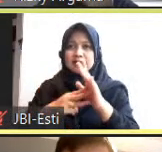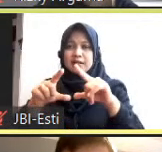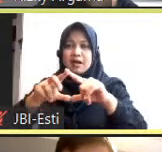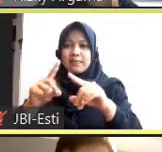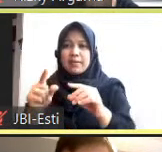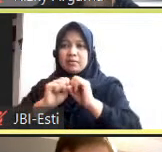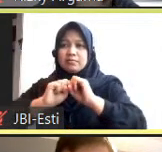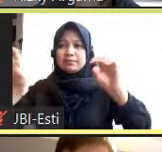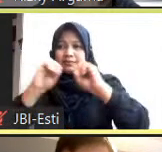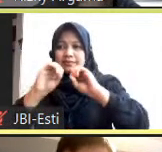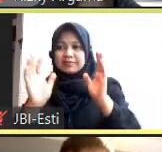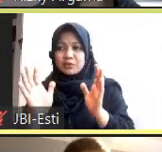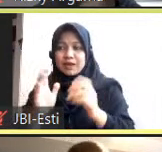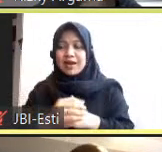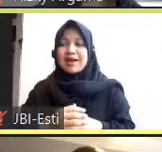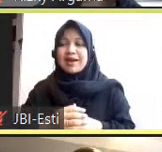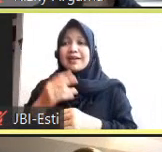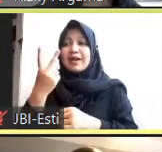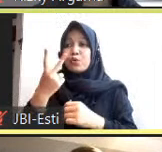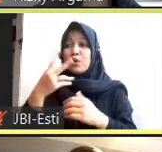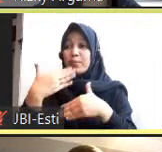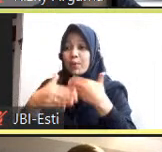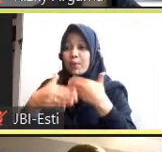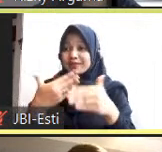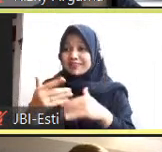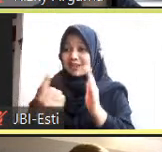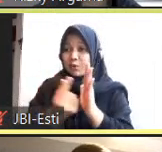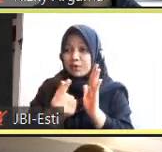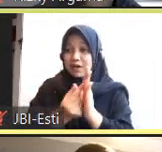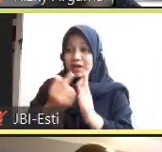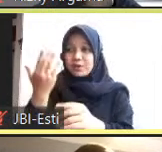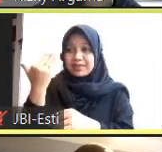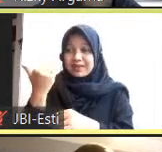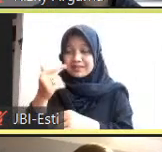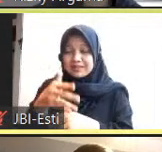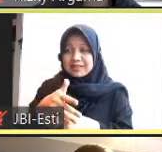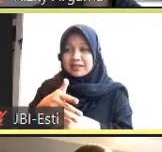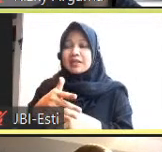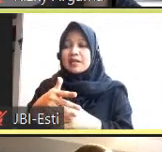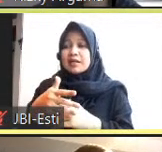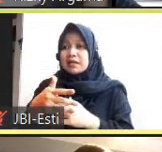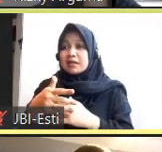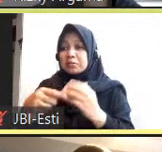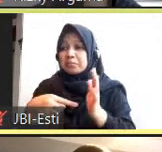dua proses legislasi ini, pertama adalah